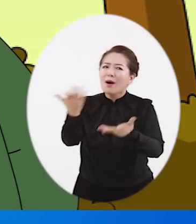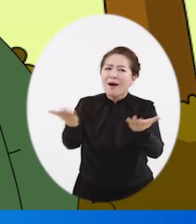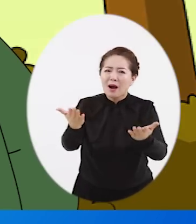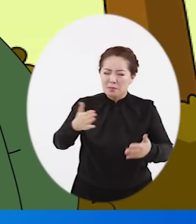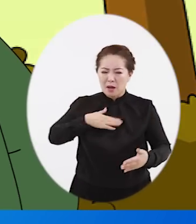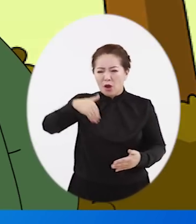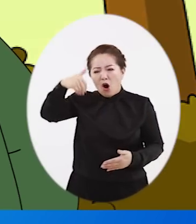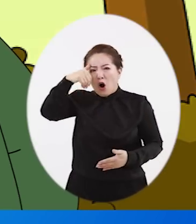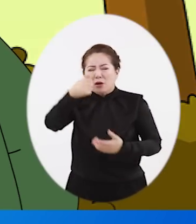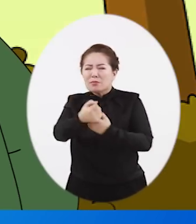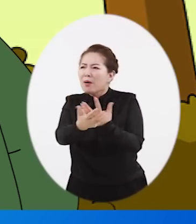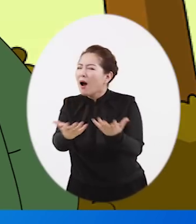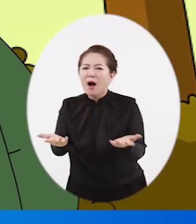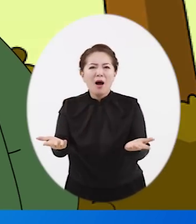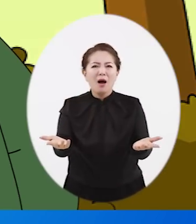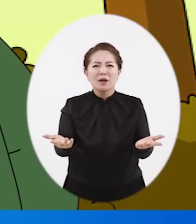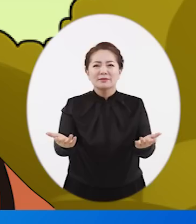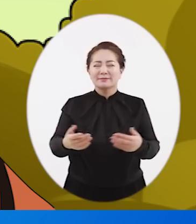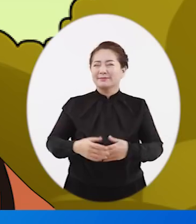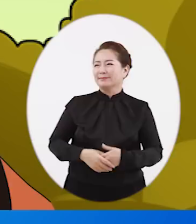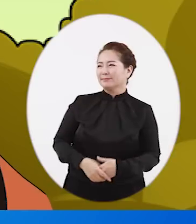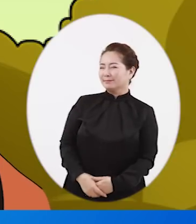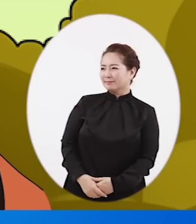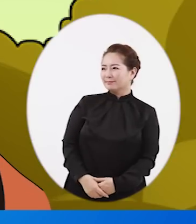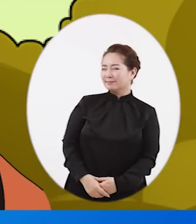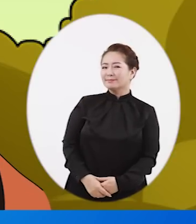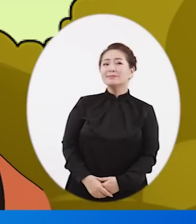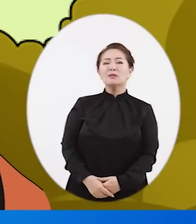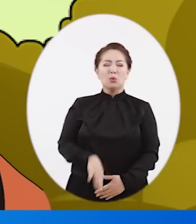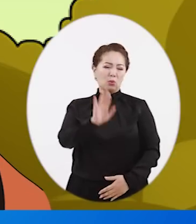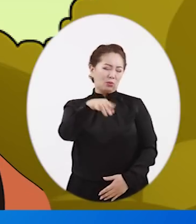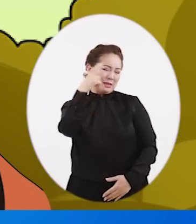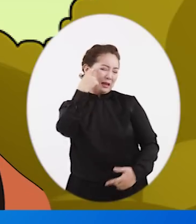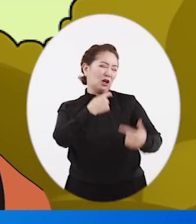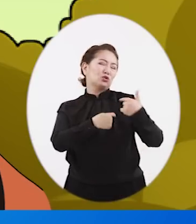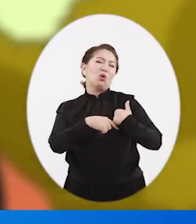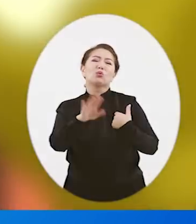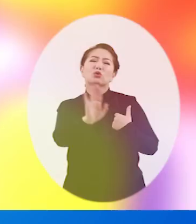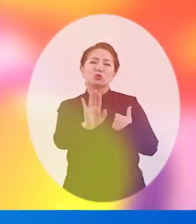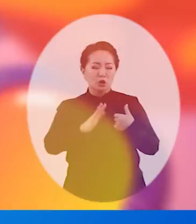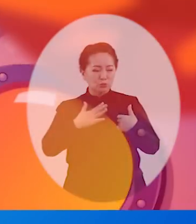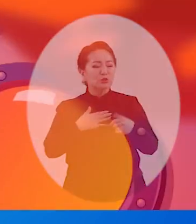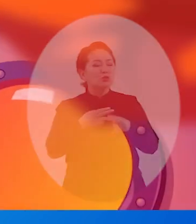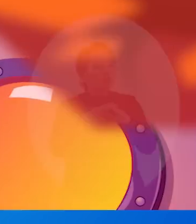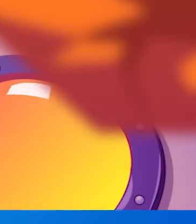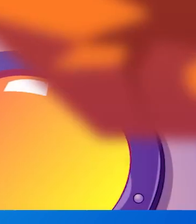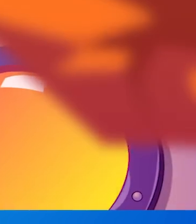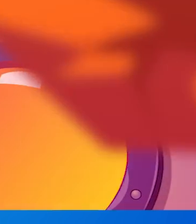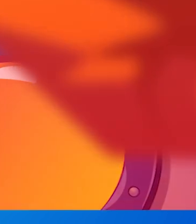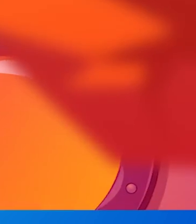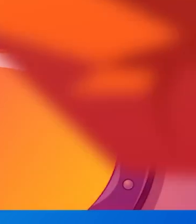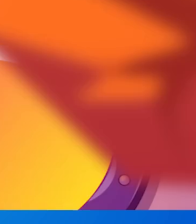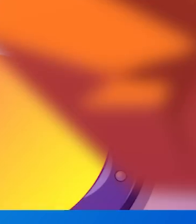сүд боллоо. Яадаг вүлээ хөөхтүүд минь? Санаа зовлтгүй юм ээ. Би зөгцүүлнэ.